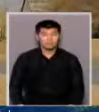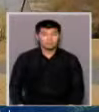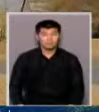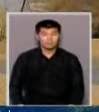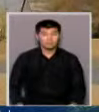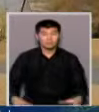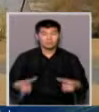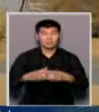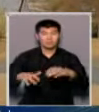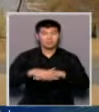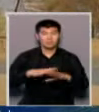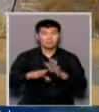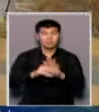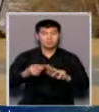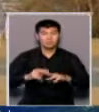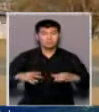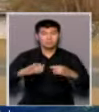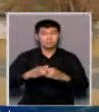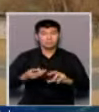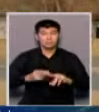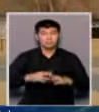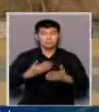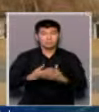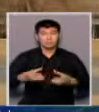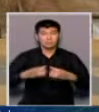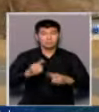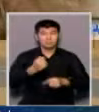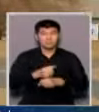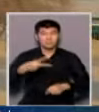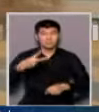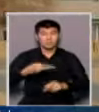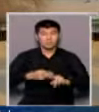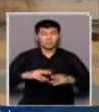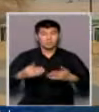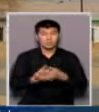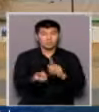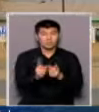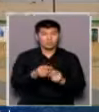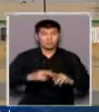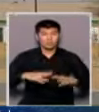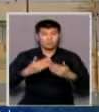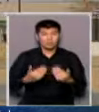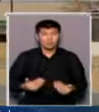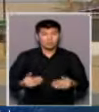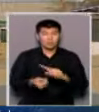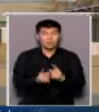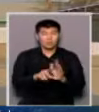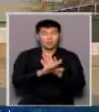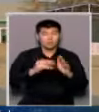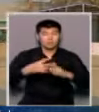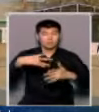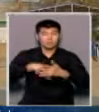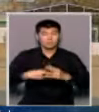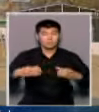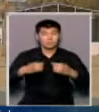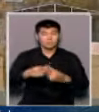Ауыл әкімдерін халық сайлайды. Бұл бір жағынан демократияның көрінісі болса, екінші тұстан жаңашылдықтың сипаты. Биылғы өзгеше сайлауға түсетін